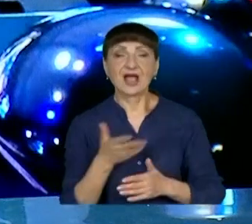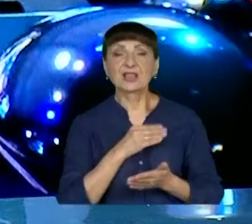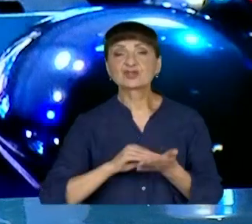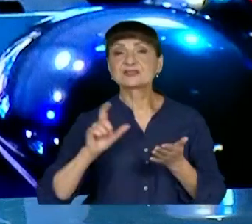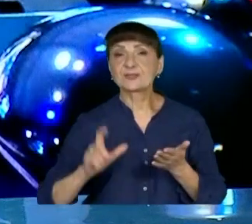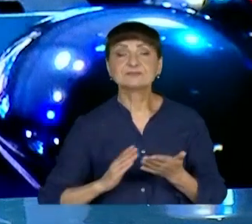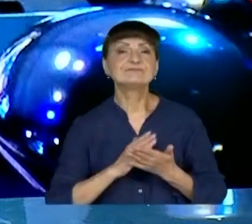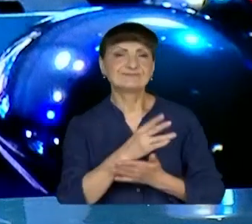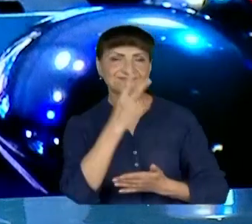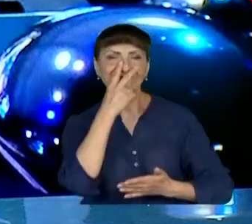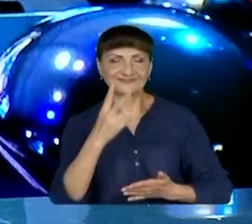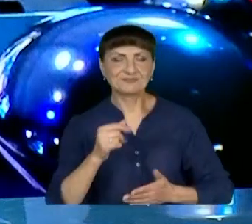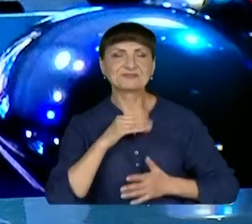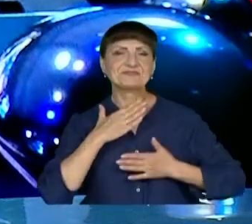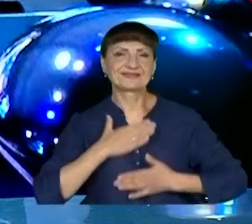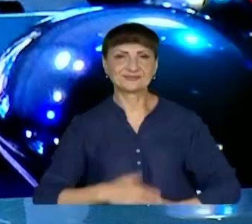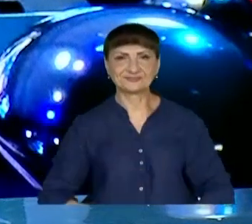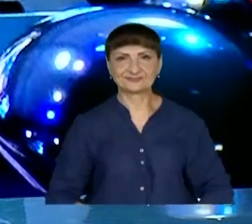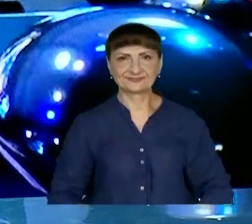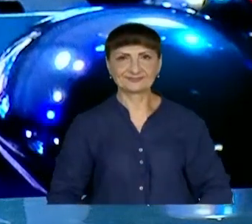Усенова насладилась атмосферой фестиваля.